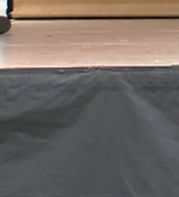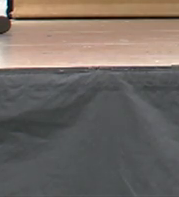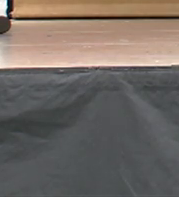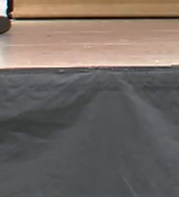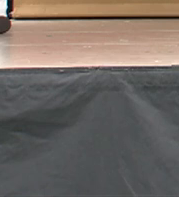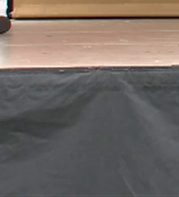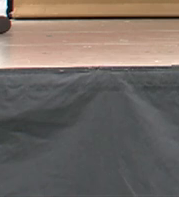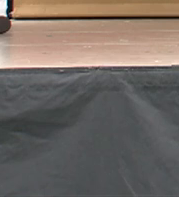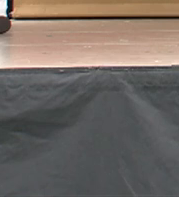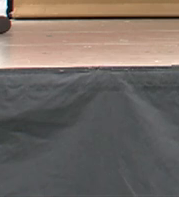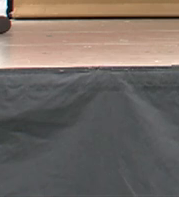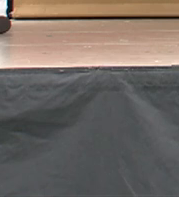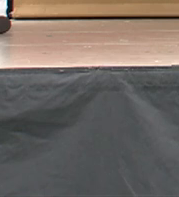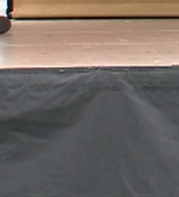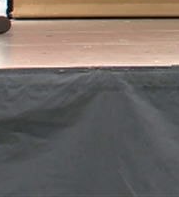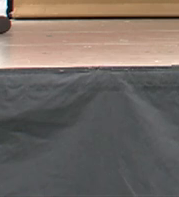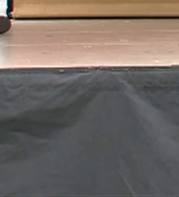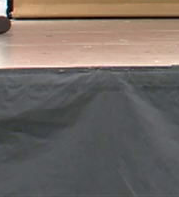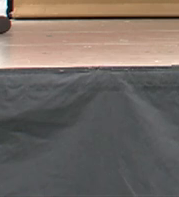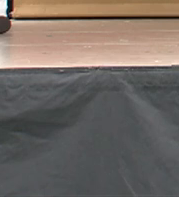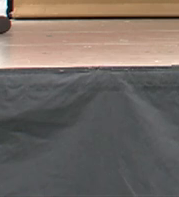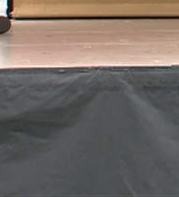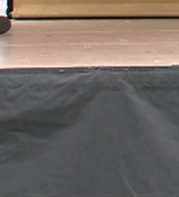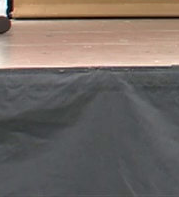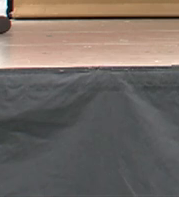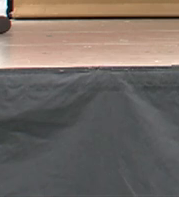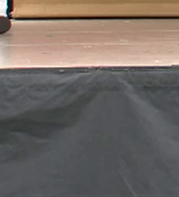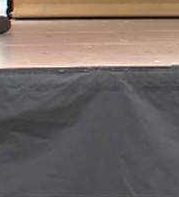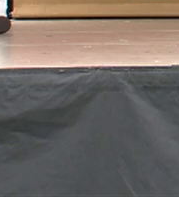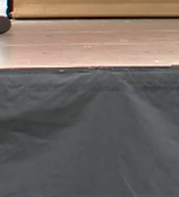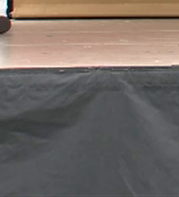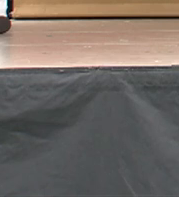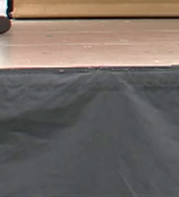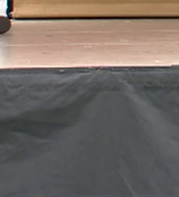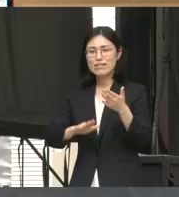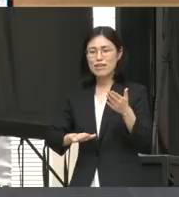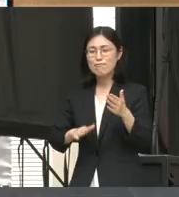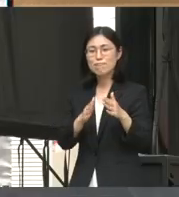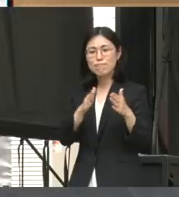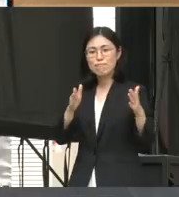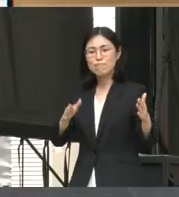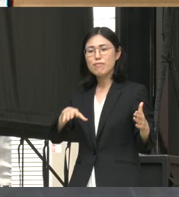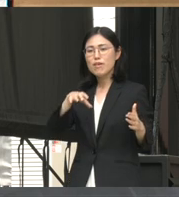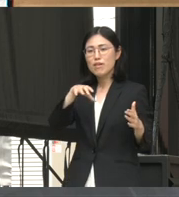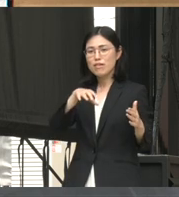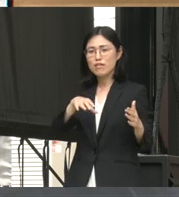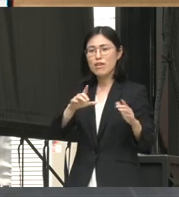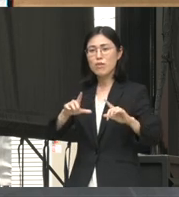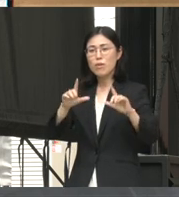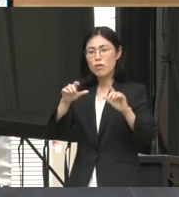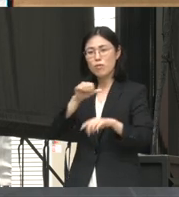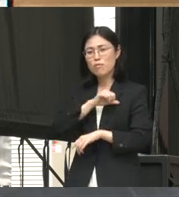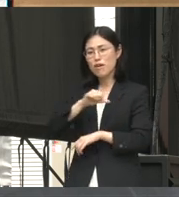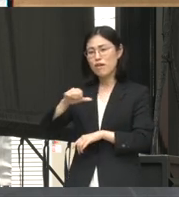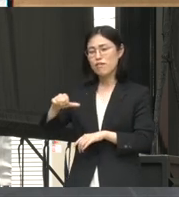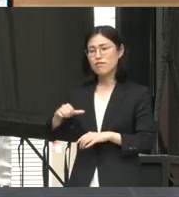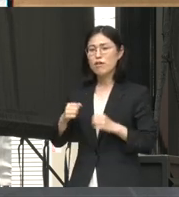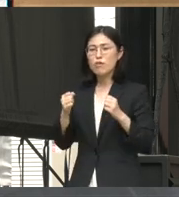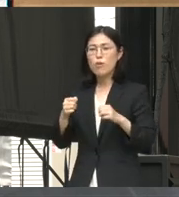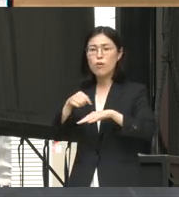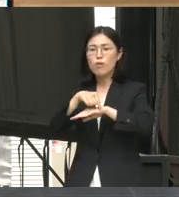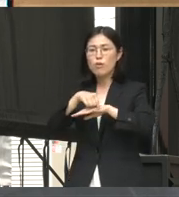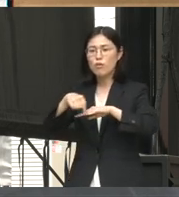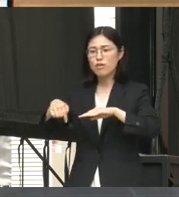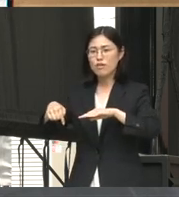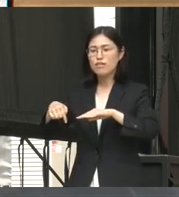東京2020オリンピック聖火リレーステージにおいて東京都デイ5を走行予